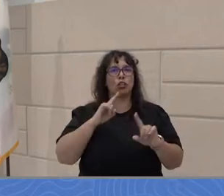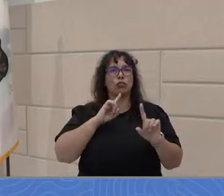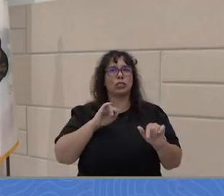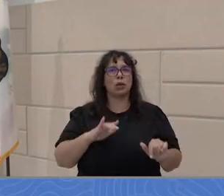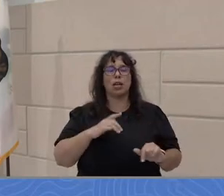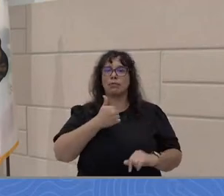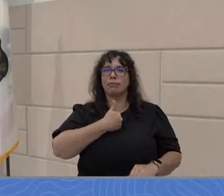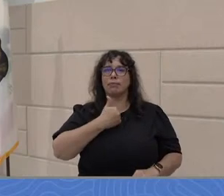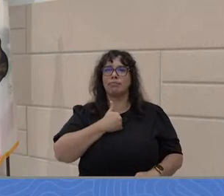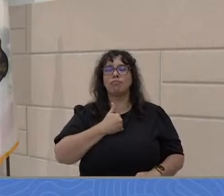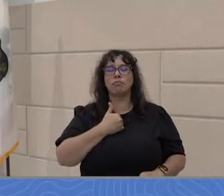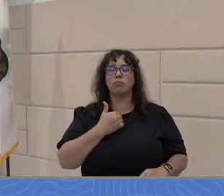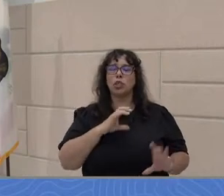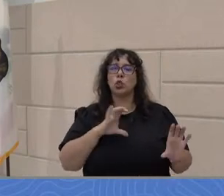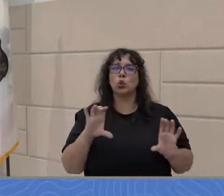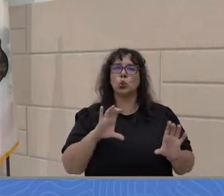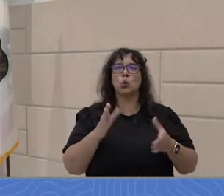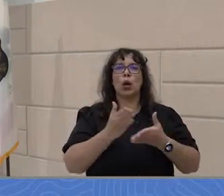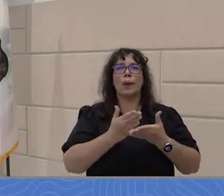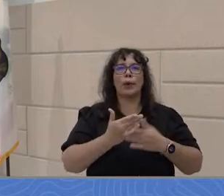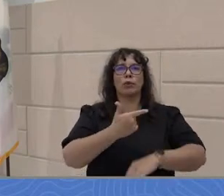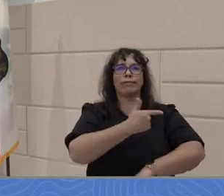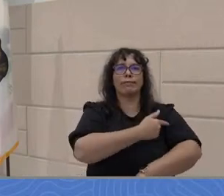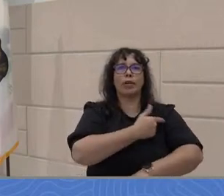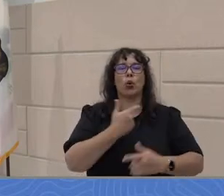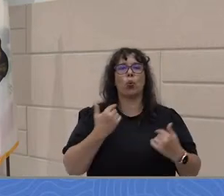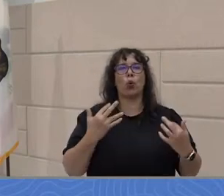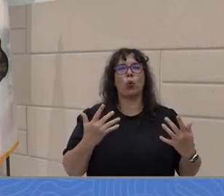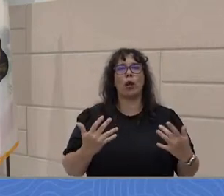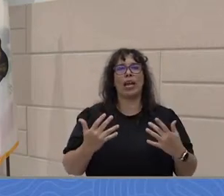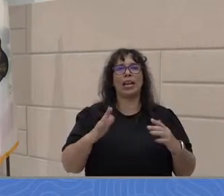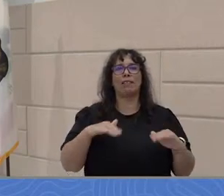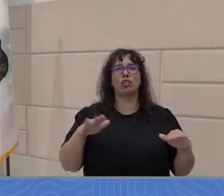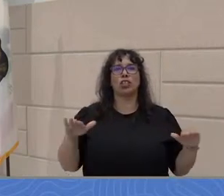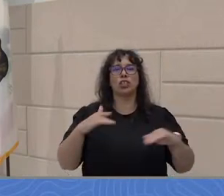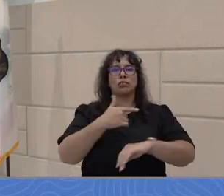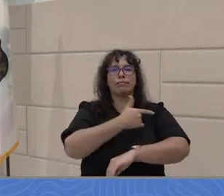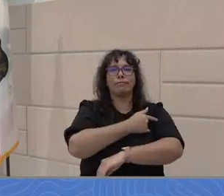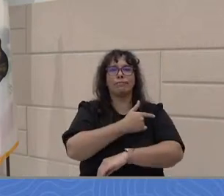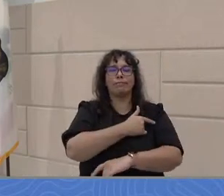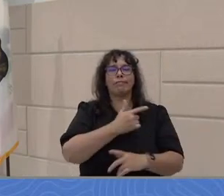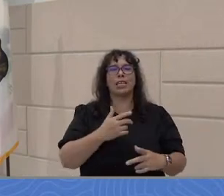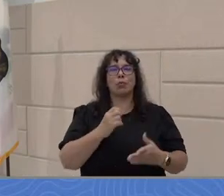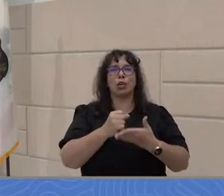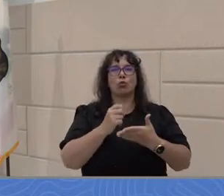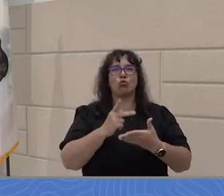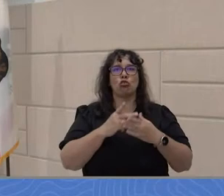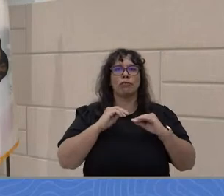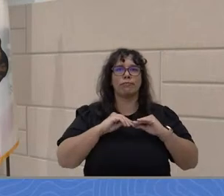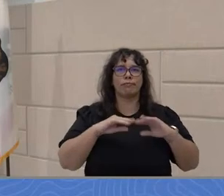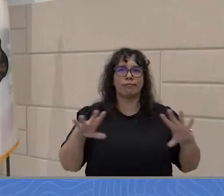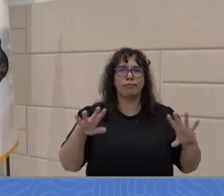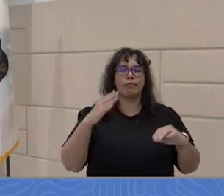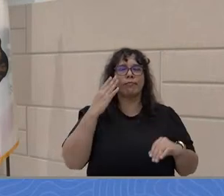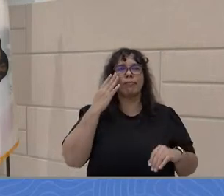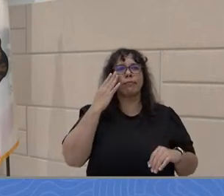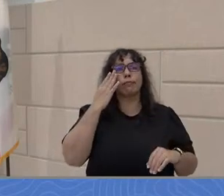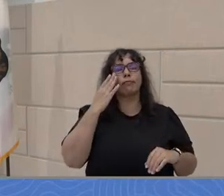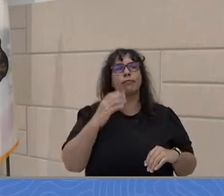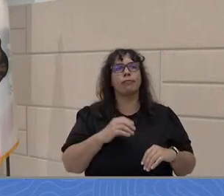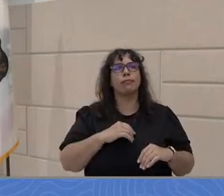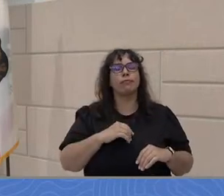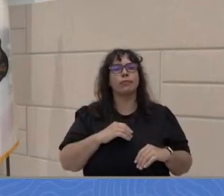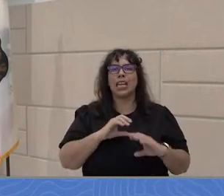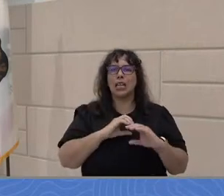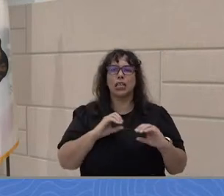គាត់ហើយនឹងប្តីរបស់គាត់នឹងបានទទួលការចាក់ថ្នាំដូច្នេះគាត់ចង់រងចាំតរតែសិស្សកូនសិស្សទាំងអស់ទទួល